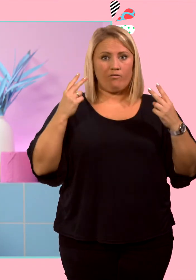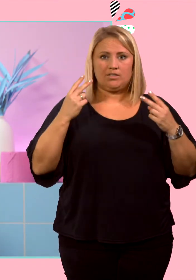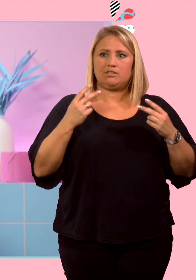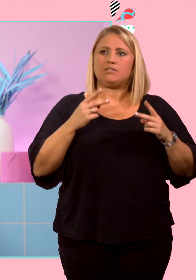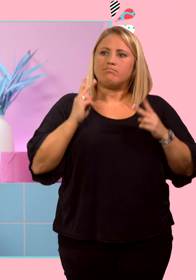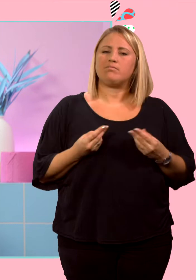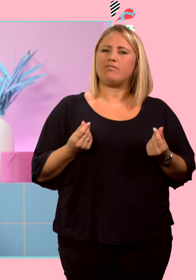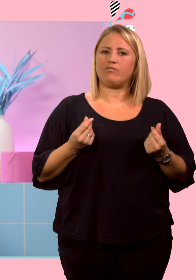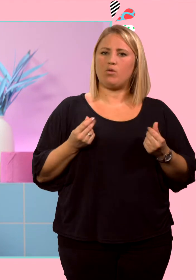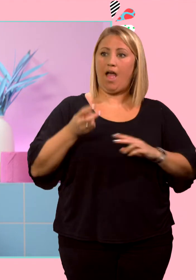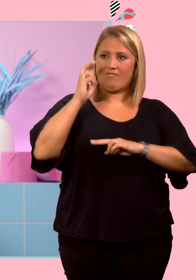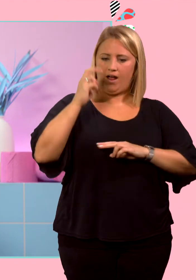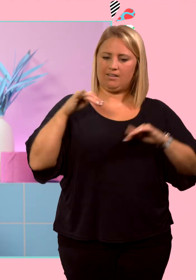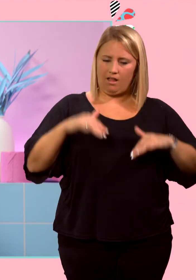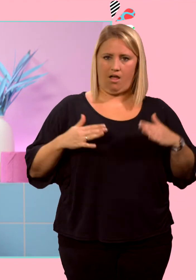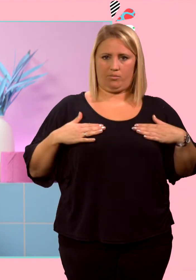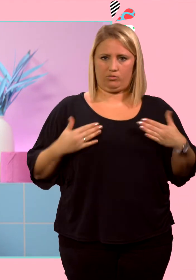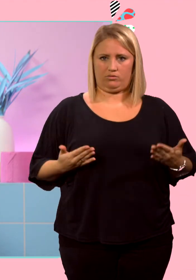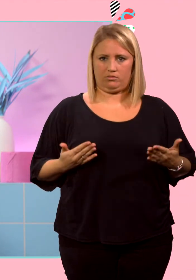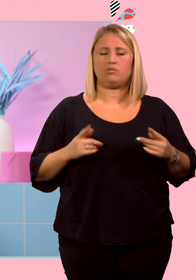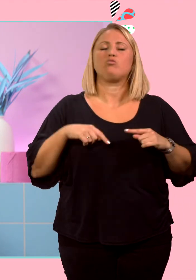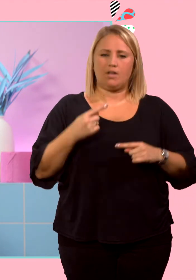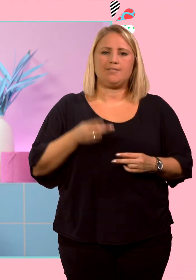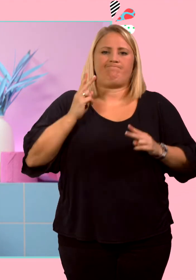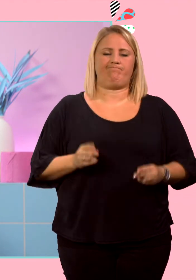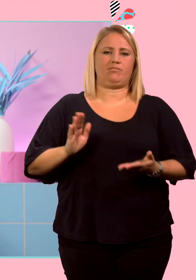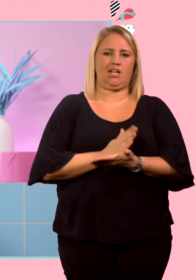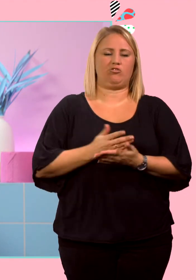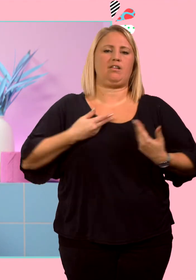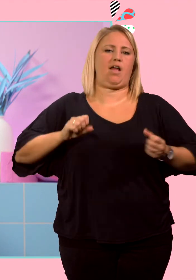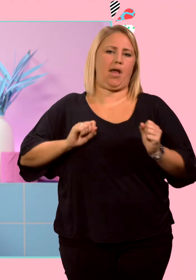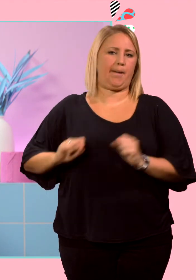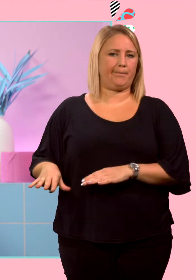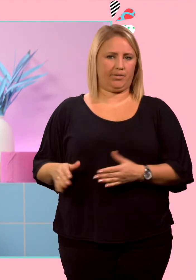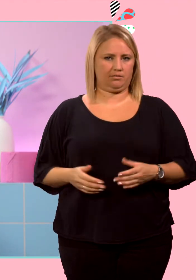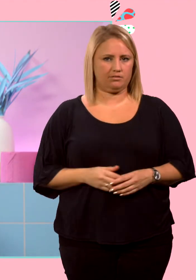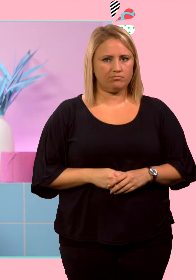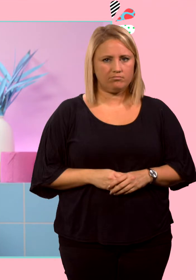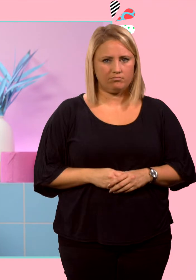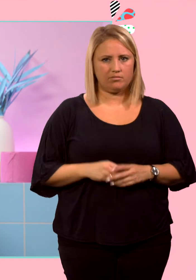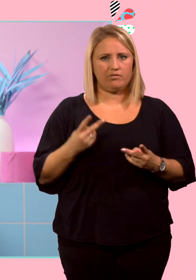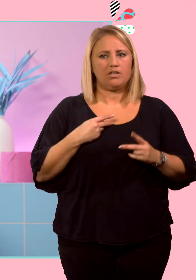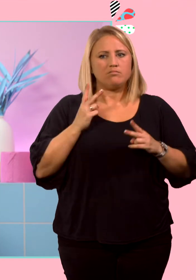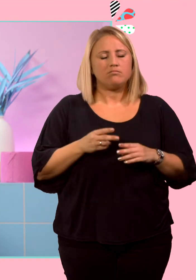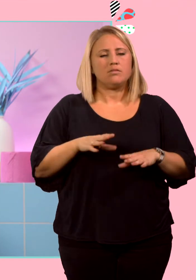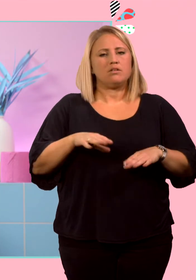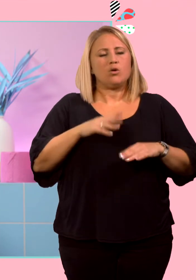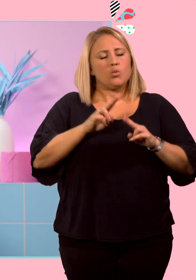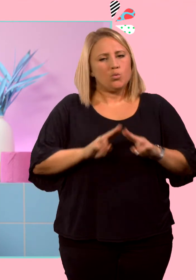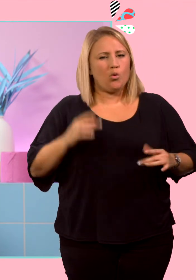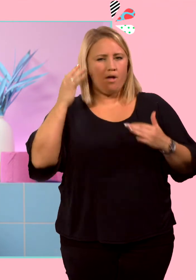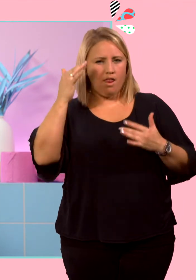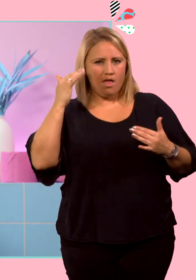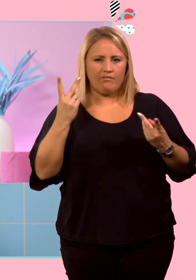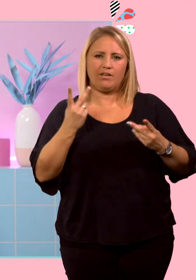zu leben als erwachsene Person und dann mich zu entscheiden, dass ich sie doch nicht mehr will. Also irgendwie sich auch diese Zeit zu nehmen und ich konnte auch irgendwie